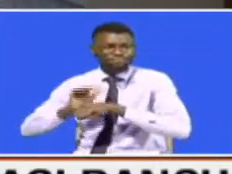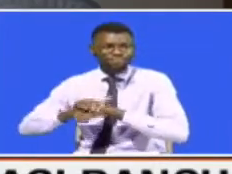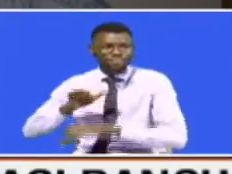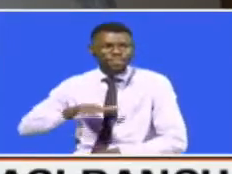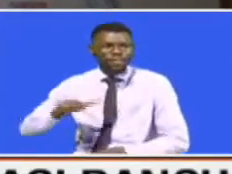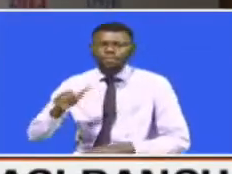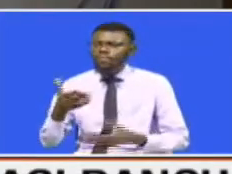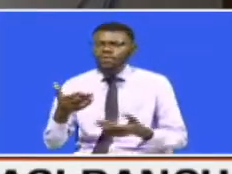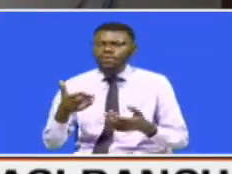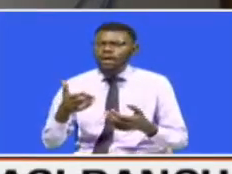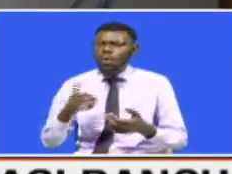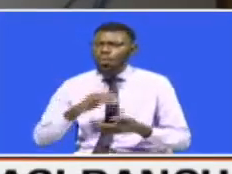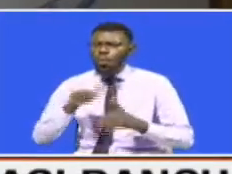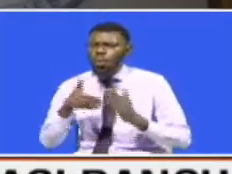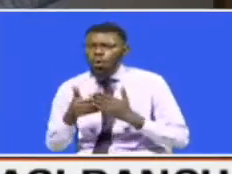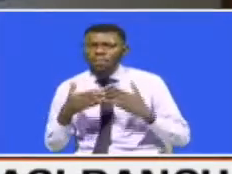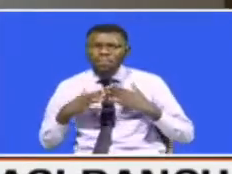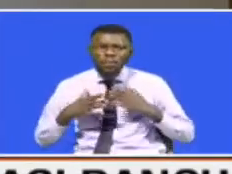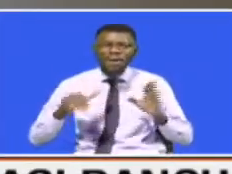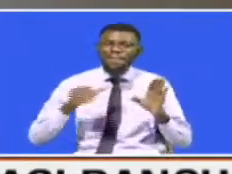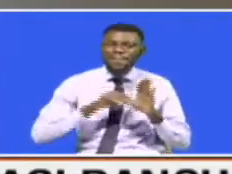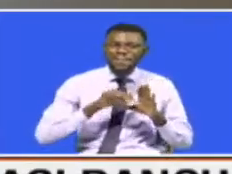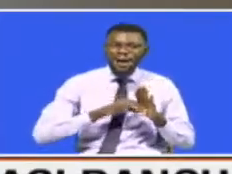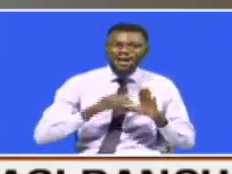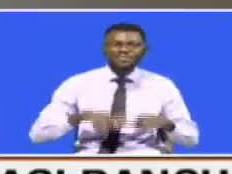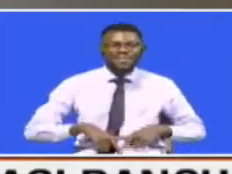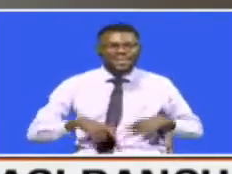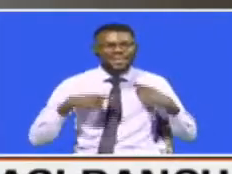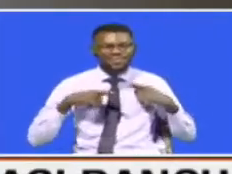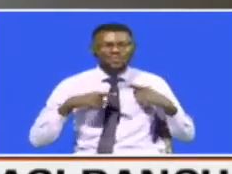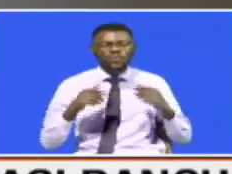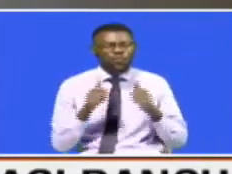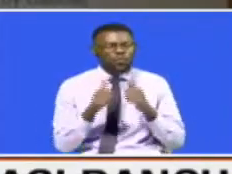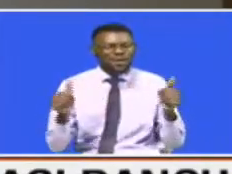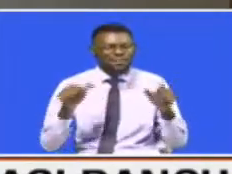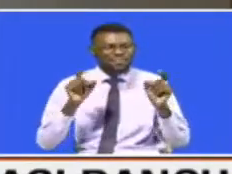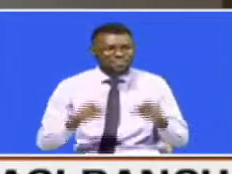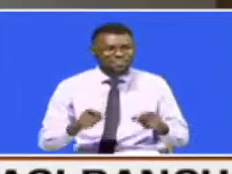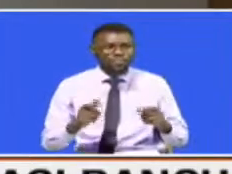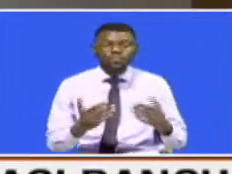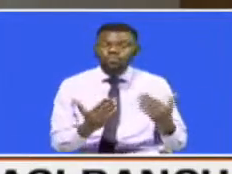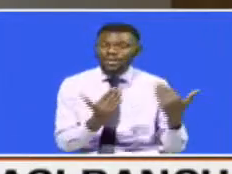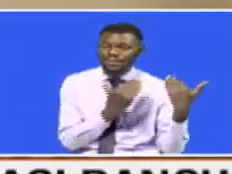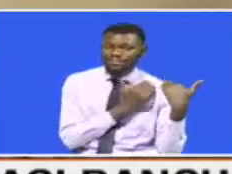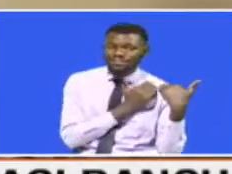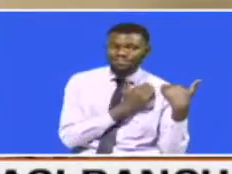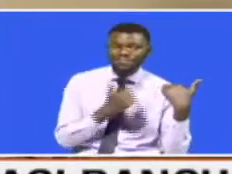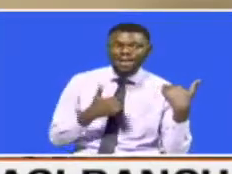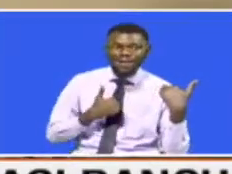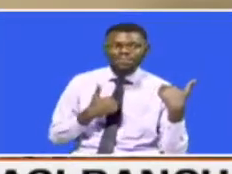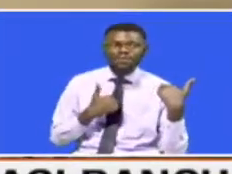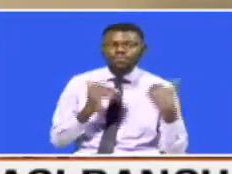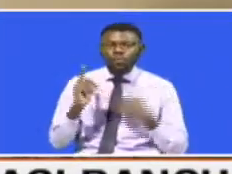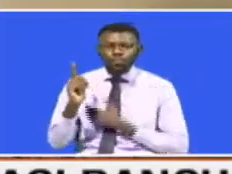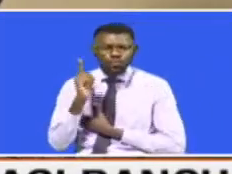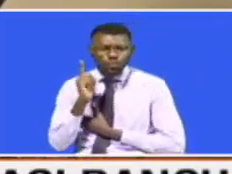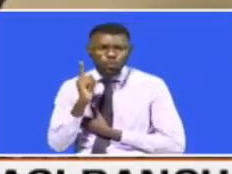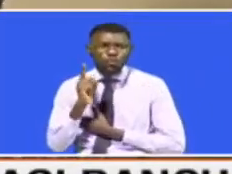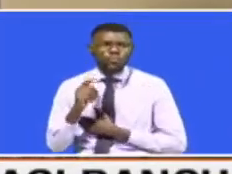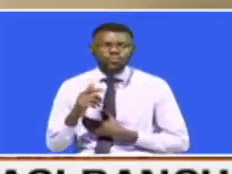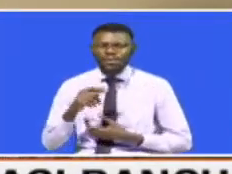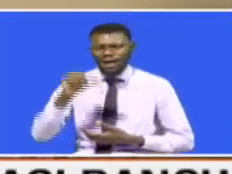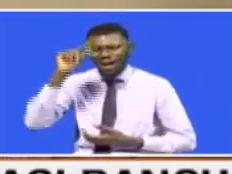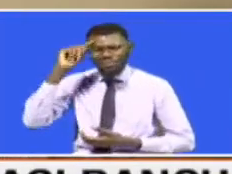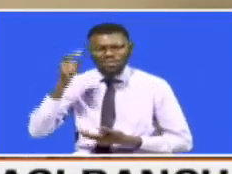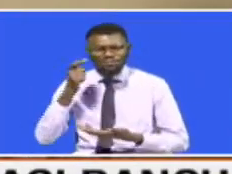kila shareholder na wale watakuwa naishi pale. Tuna majukumu ya kisheria kama wakurugenzi ambao wanatambulika ni